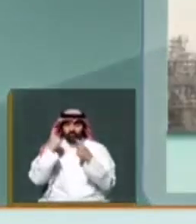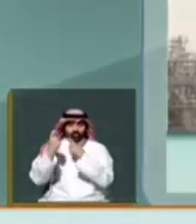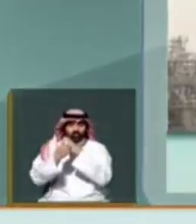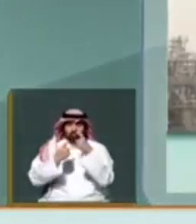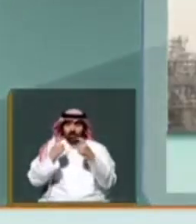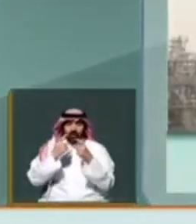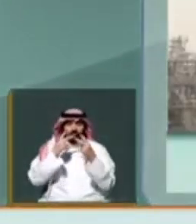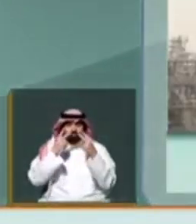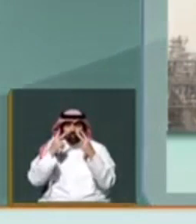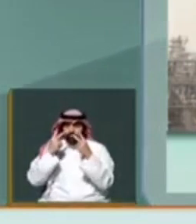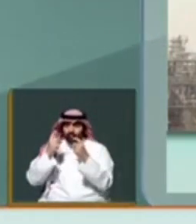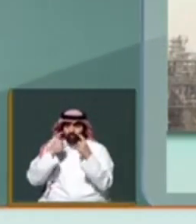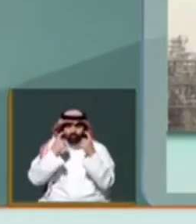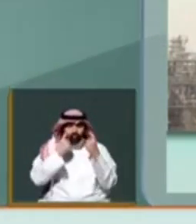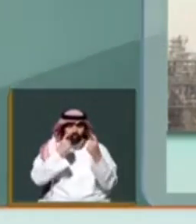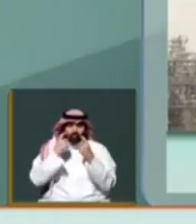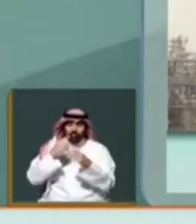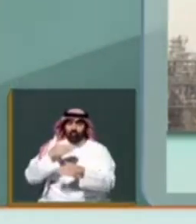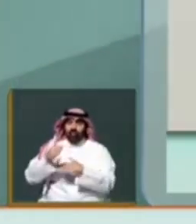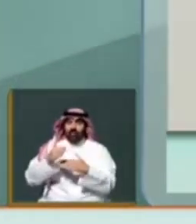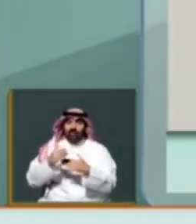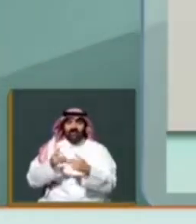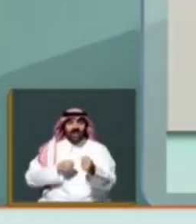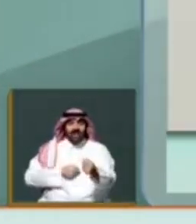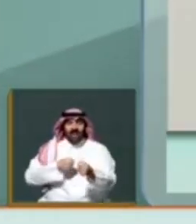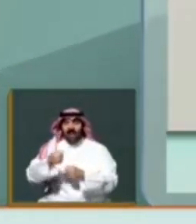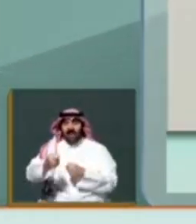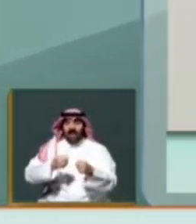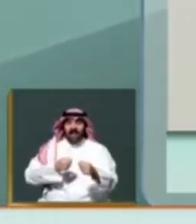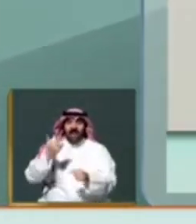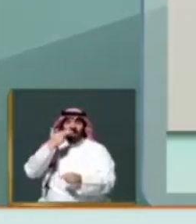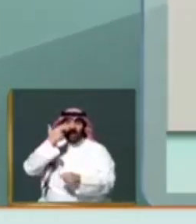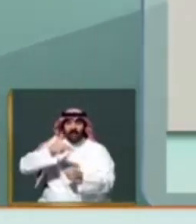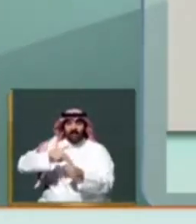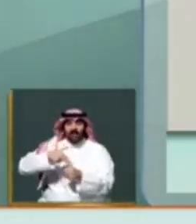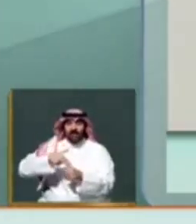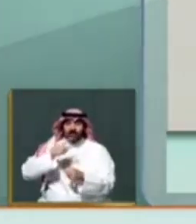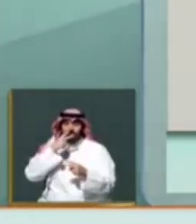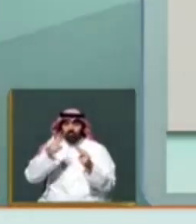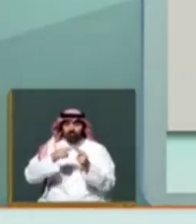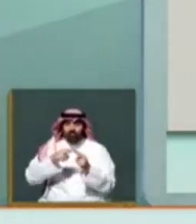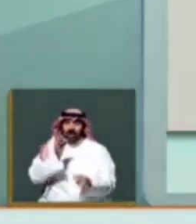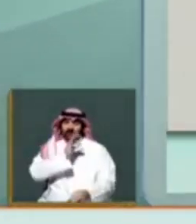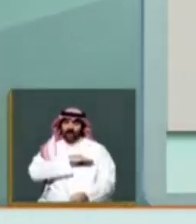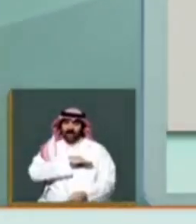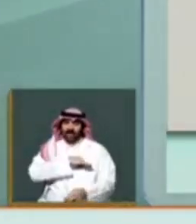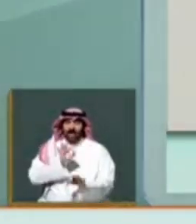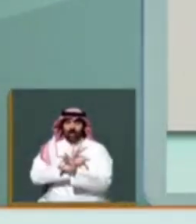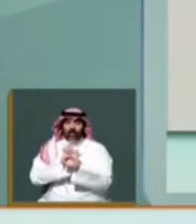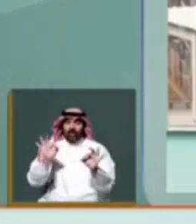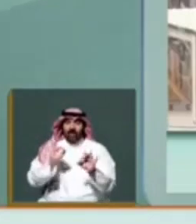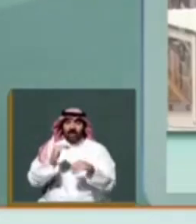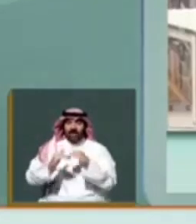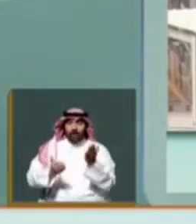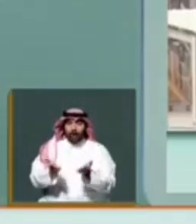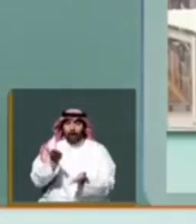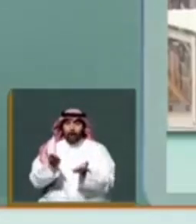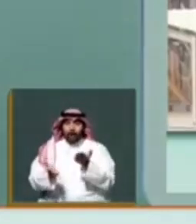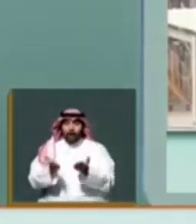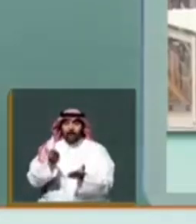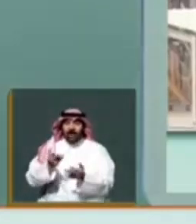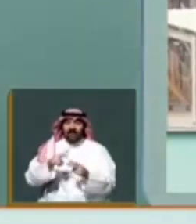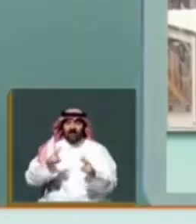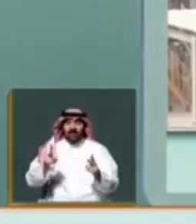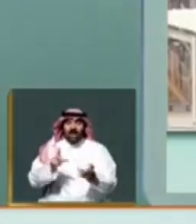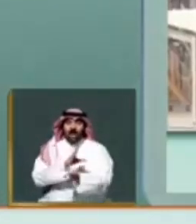إلى مصلحة المنتجين والمستهلكين أيضا، ودائما ما تضع المملكة في معاييرها